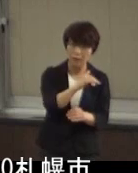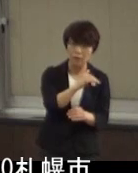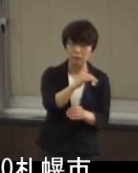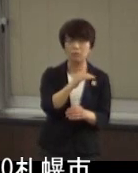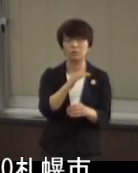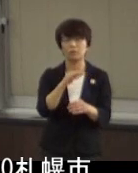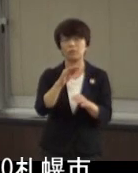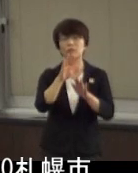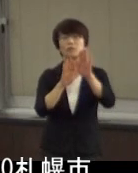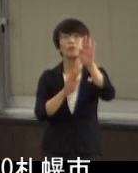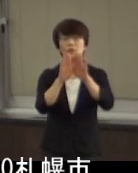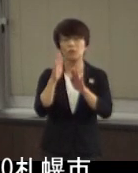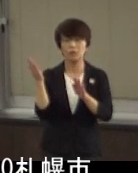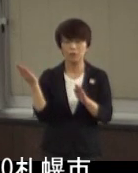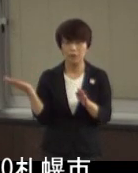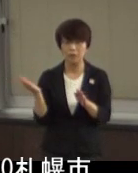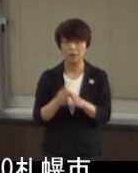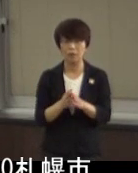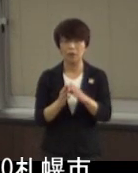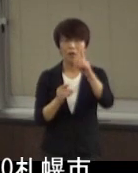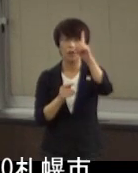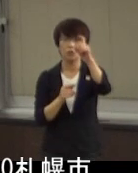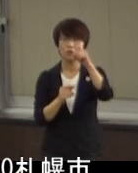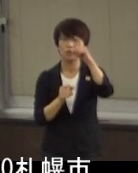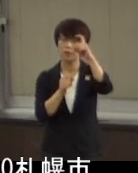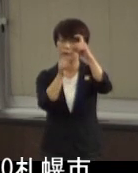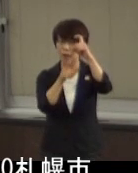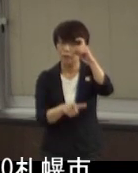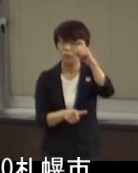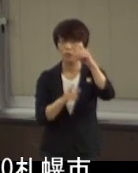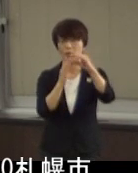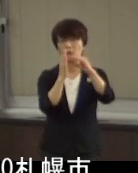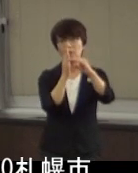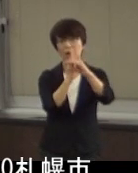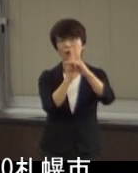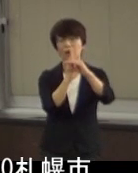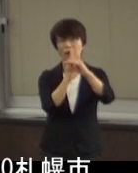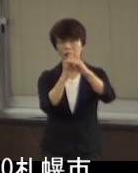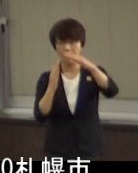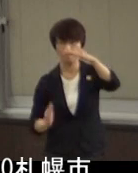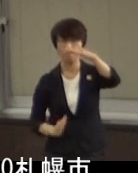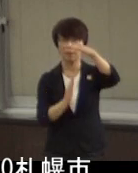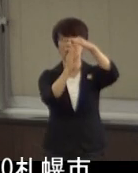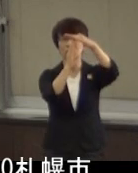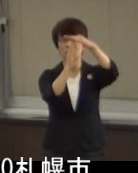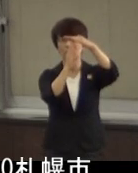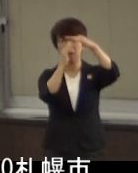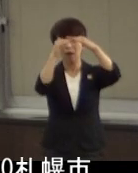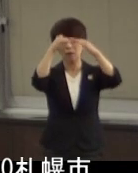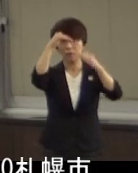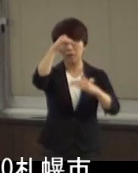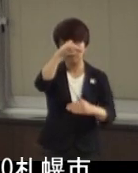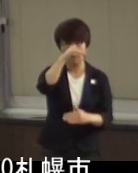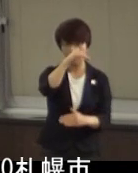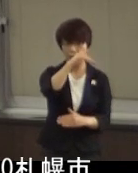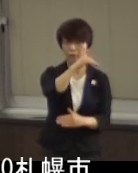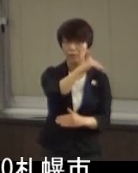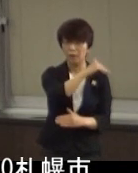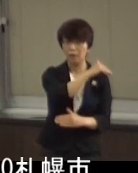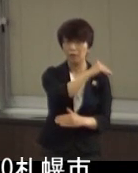ます。11月の中旬をピークにですね、減少してきているということで、これま